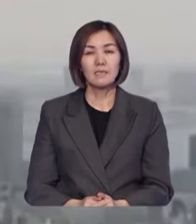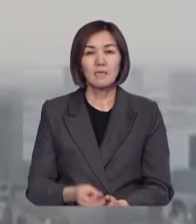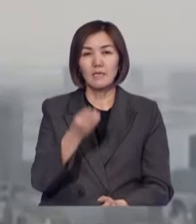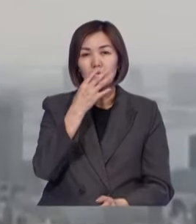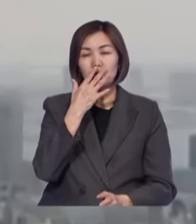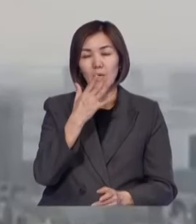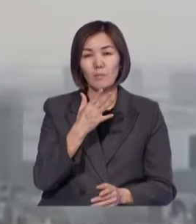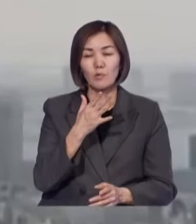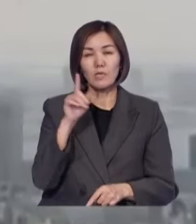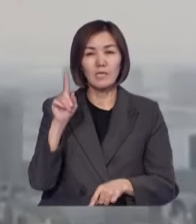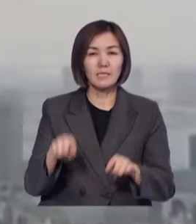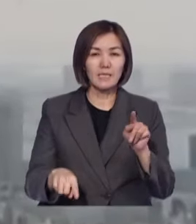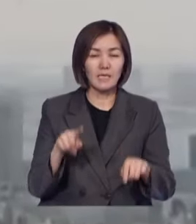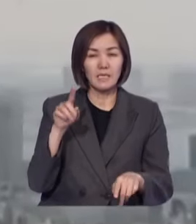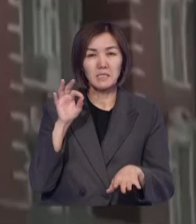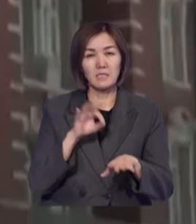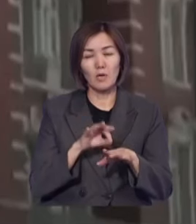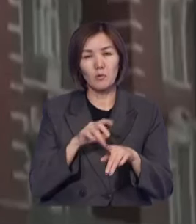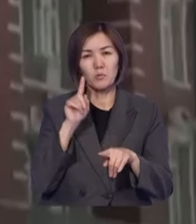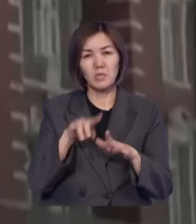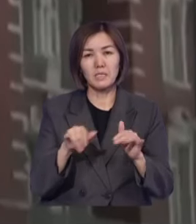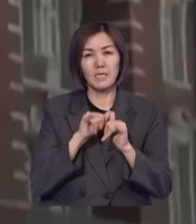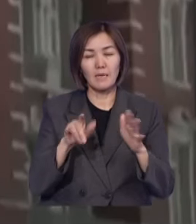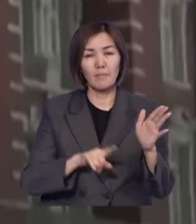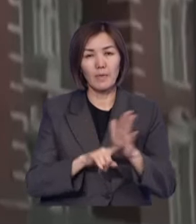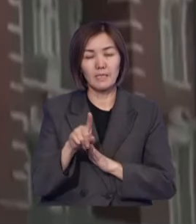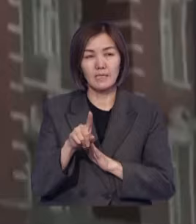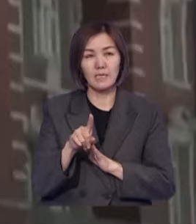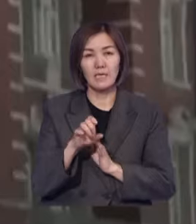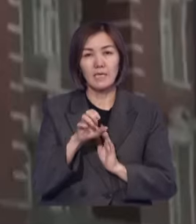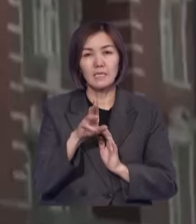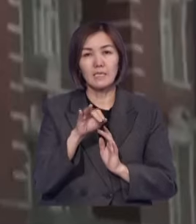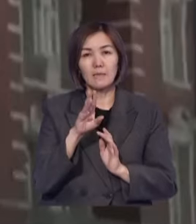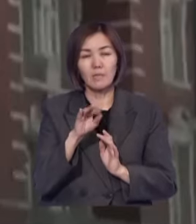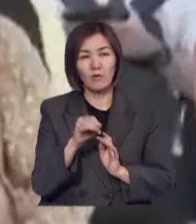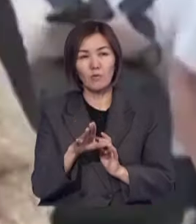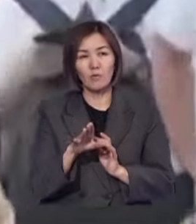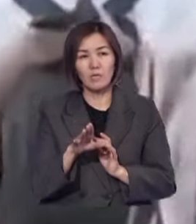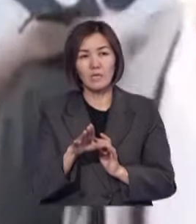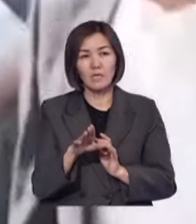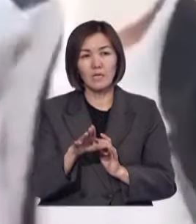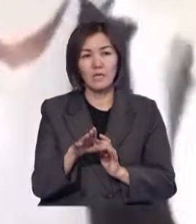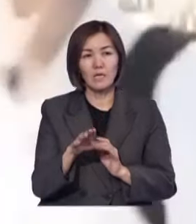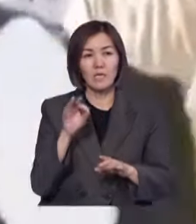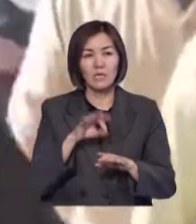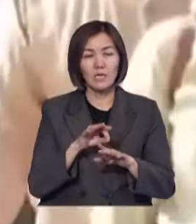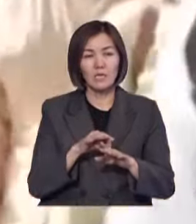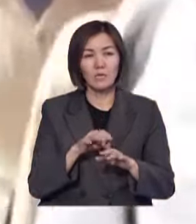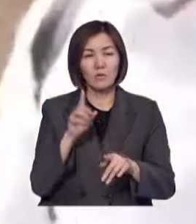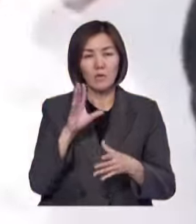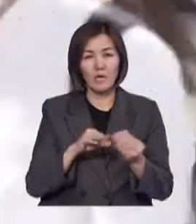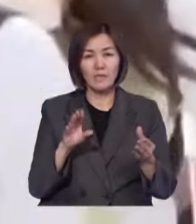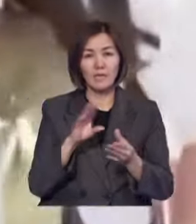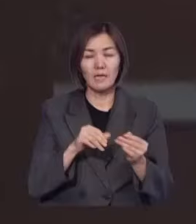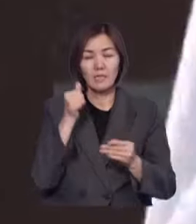Жапонияда сирек кездесетін инфекция тест аппарат. Елде стрептококты уытты шок синдромына шалдығу оқиғалары жиеленген.